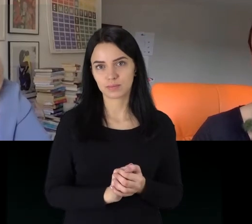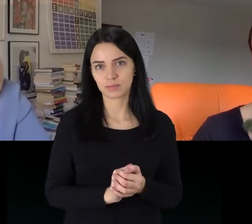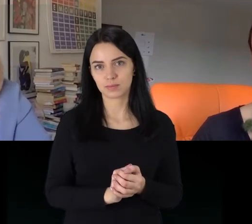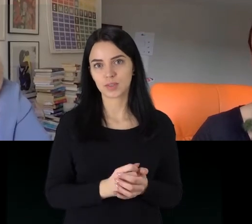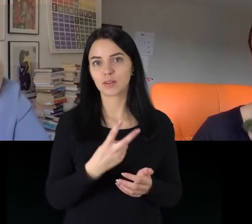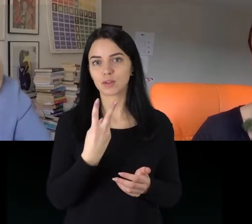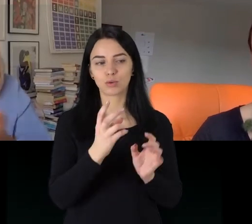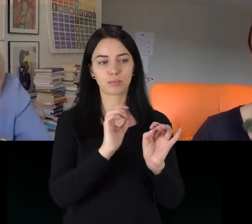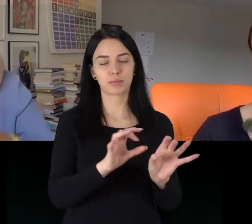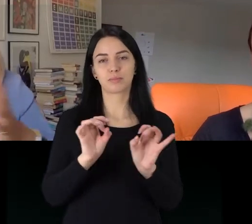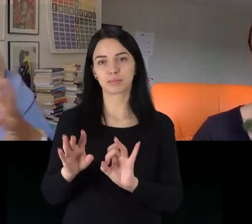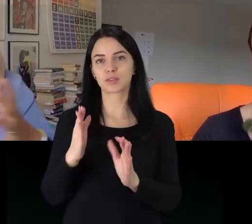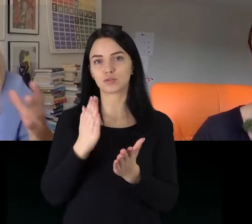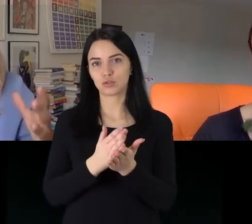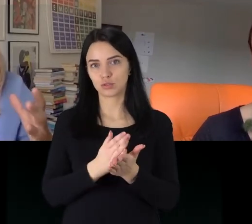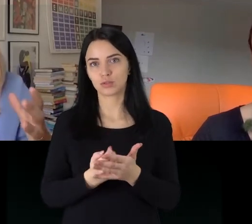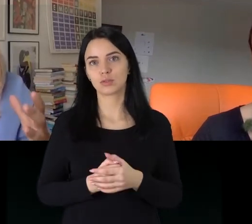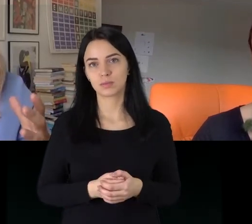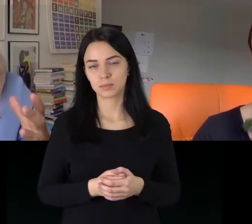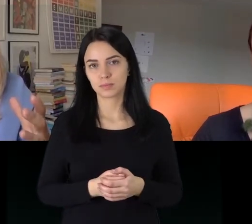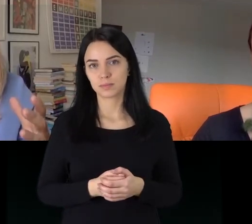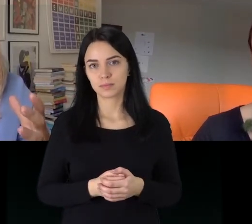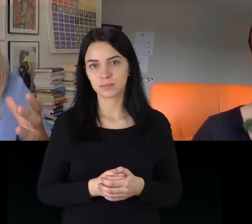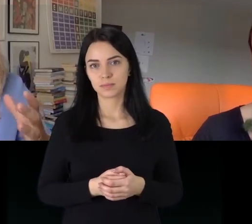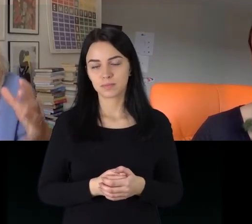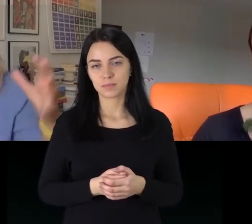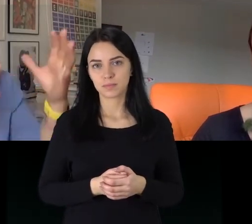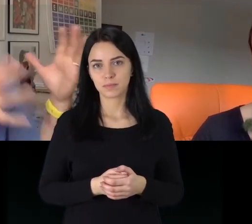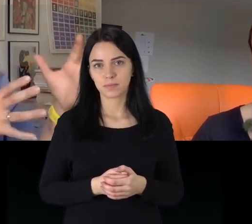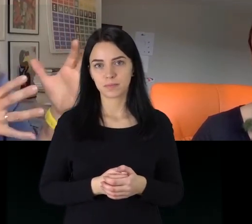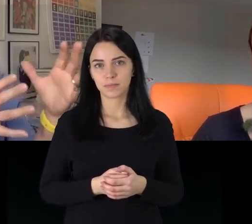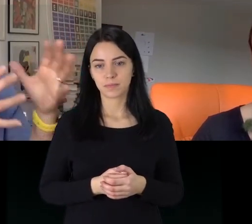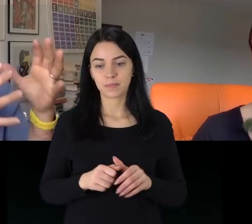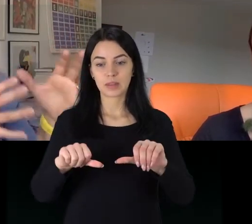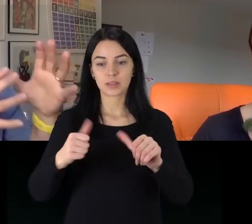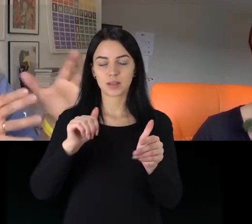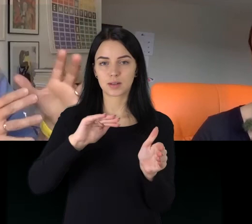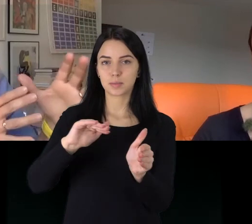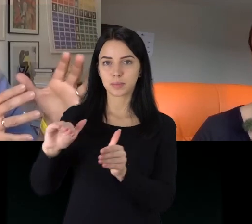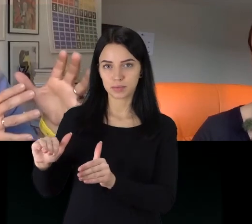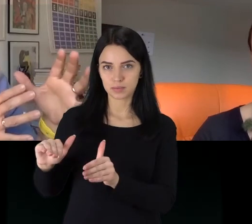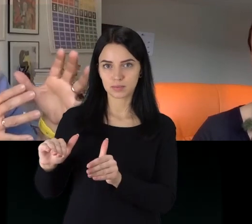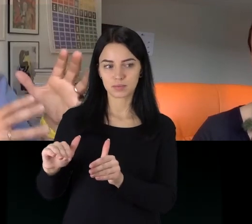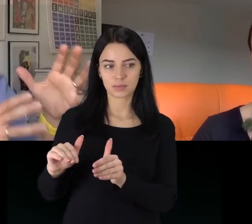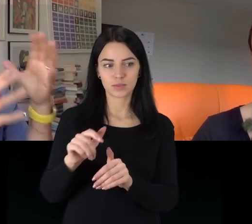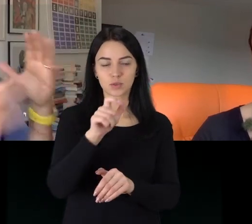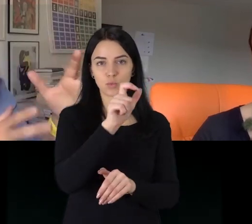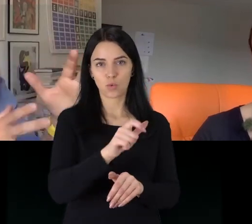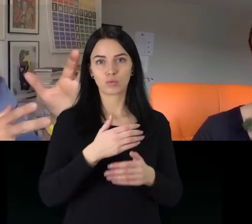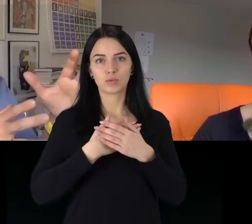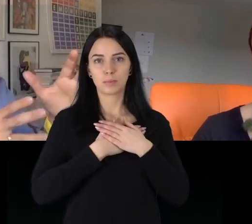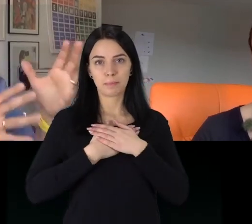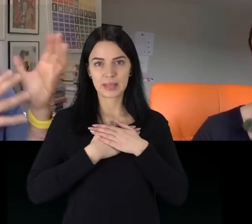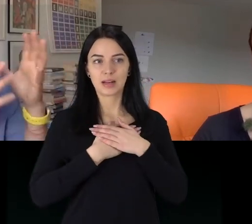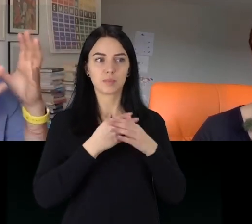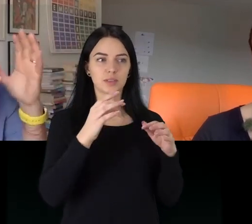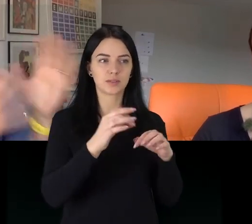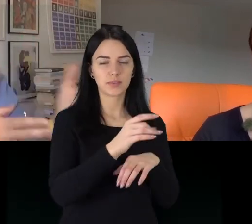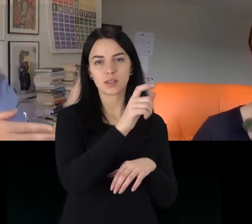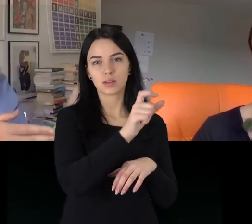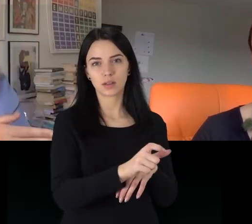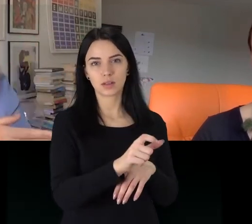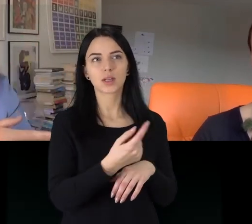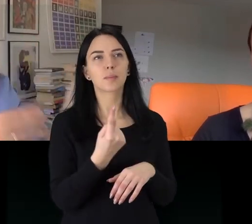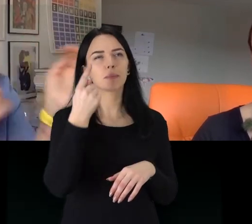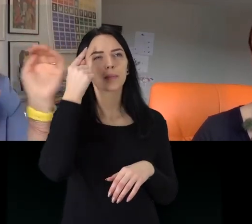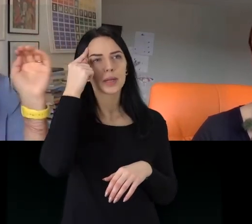lemiantys skirtumai. Ir tada va, tas traumos atskirimas, ką aptariam, ne, tada paliekam mylimą vyrą arba mylimą žmoną čia, prisimenam, už ką